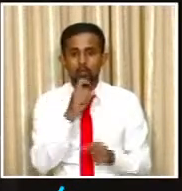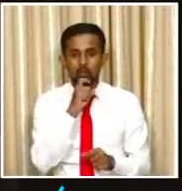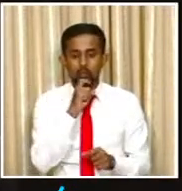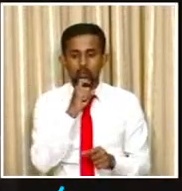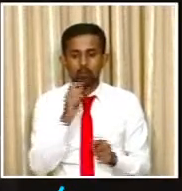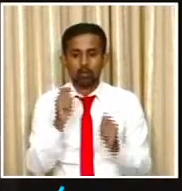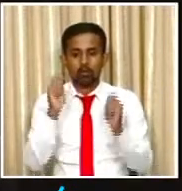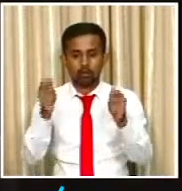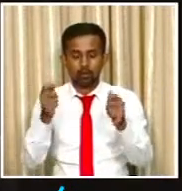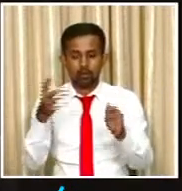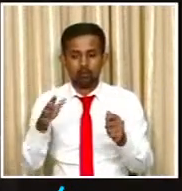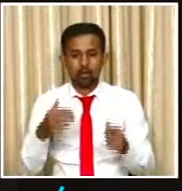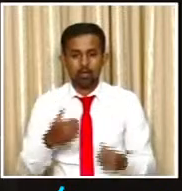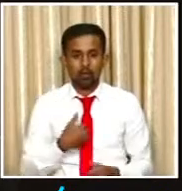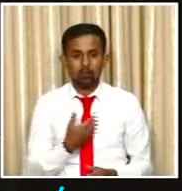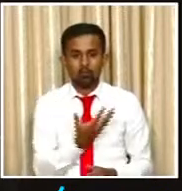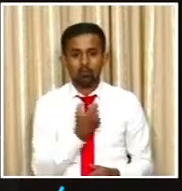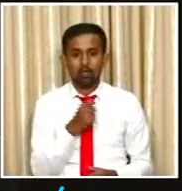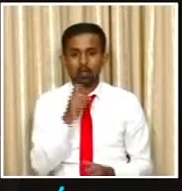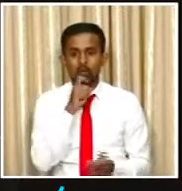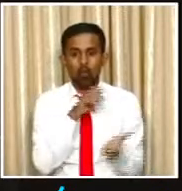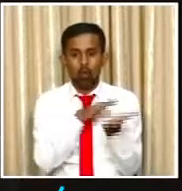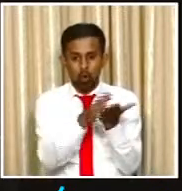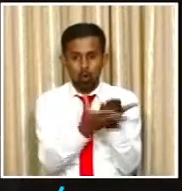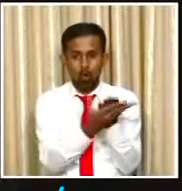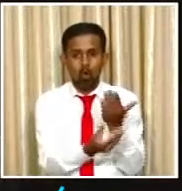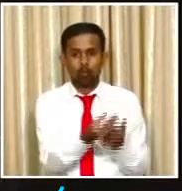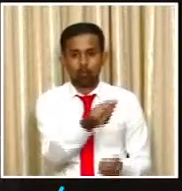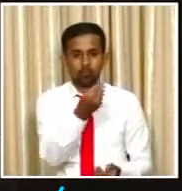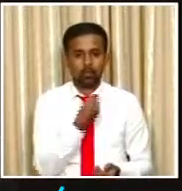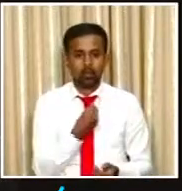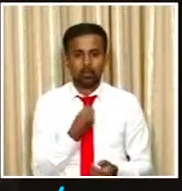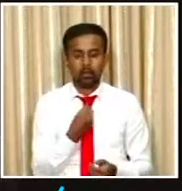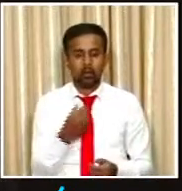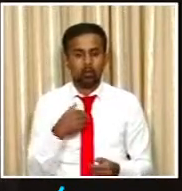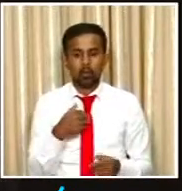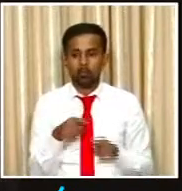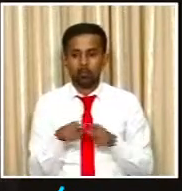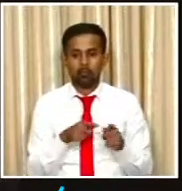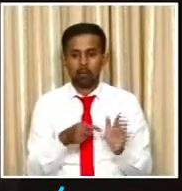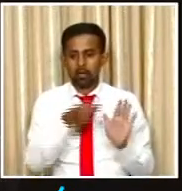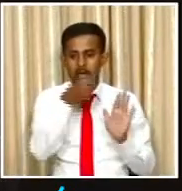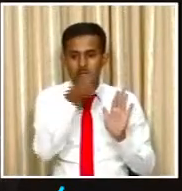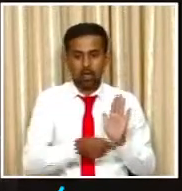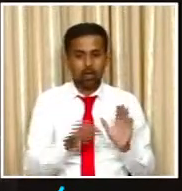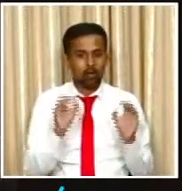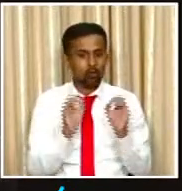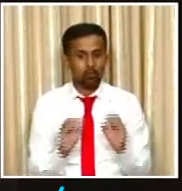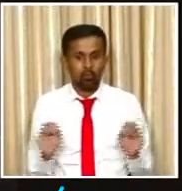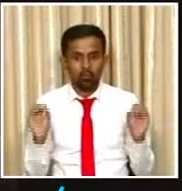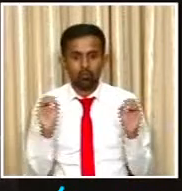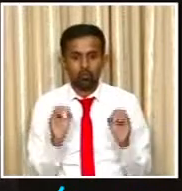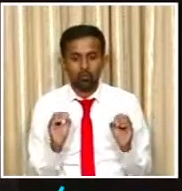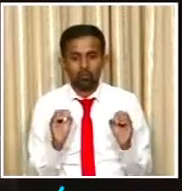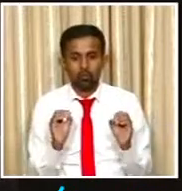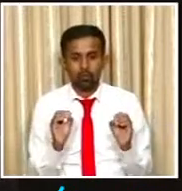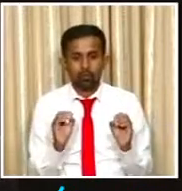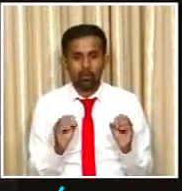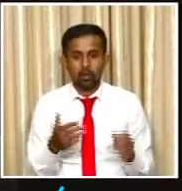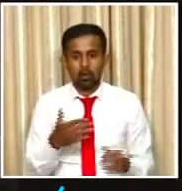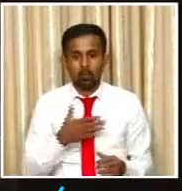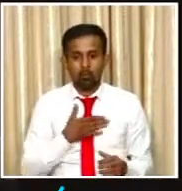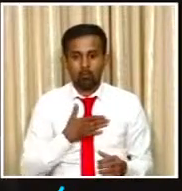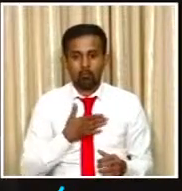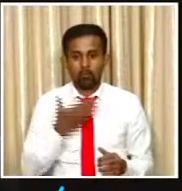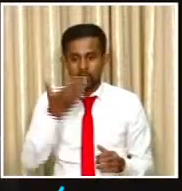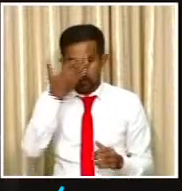දිස්ත්‍රික්ක උසාවියකට මේක දීලා තියෙන්නේ මේක මම ගත්තේ උසාවියෙන් මම කිසිම දවසක මේ වගේ ලේඛනයක් අස්සම් කරලා දීලා නැහැ එහෙමනම් මේක මගේ ලෙටර්